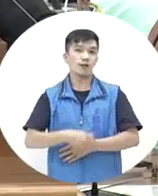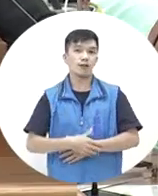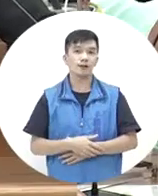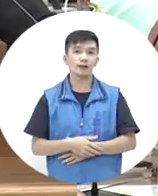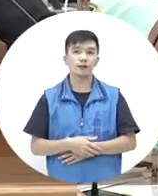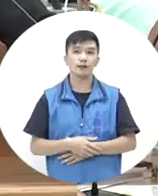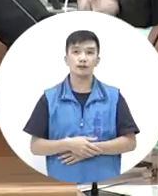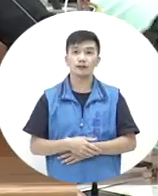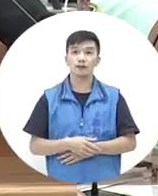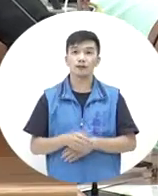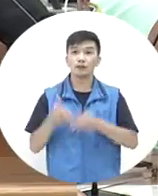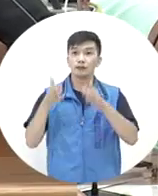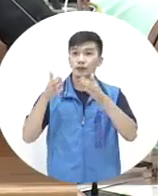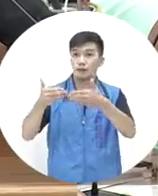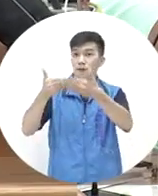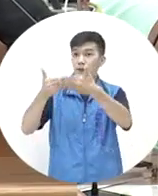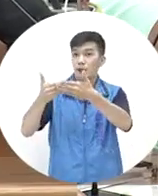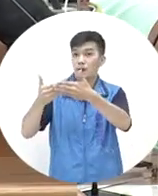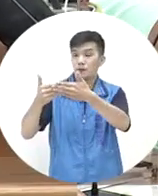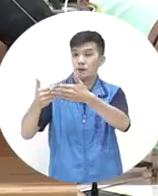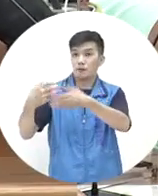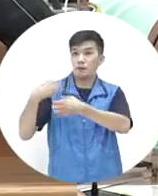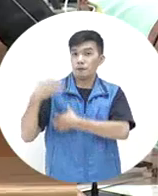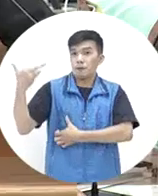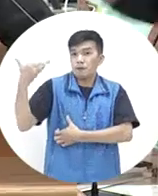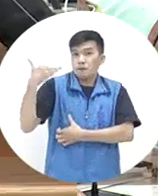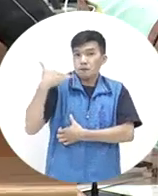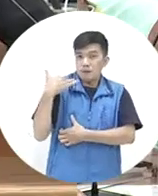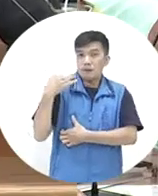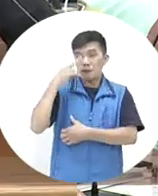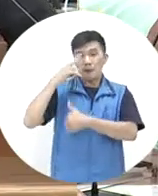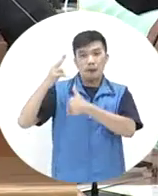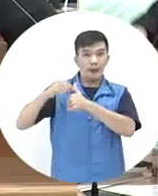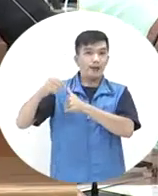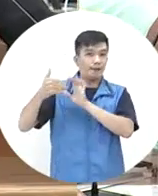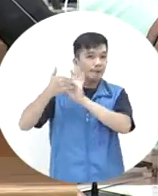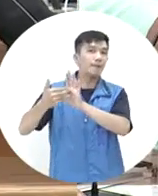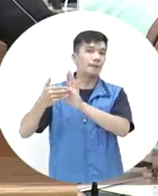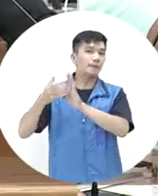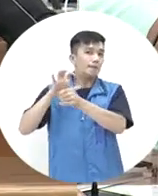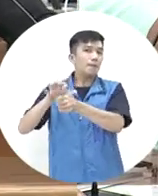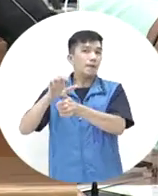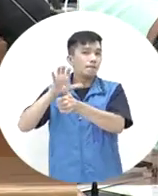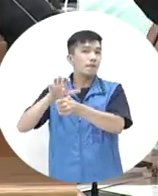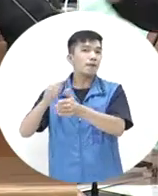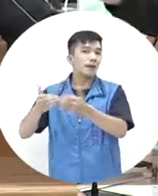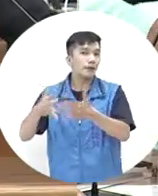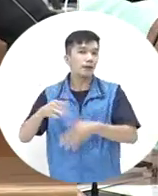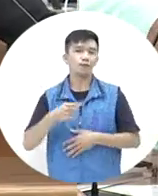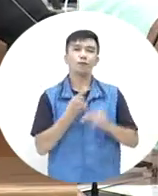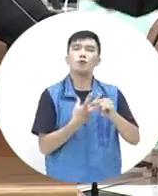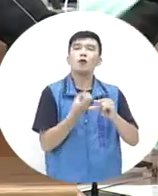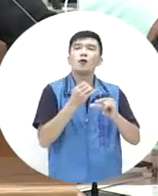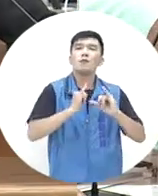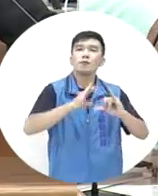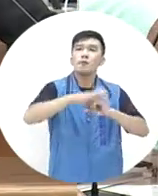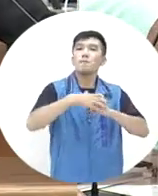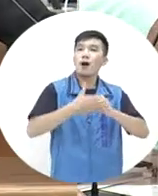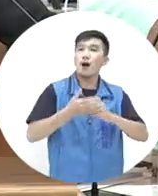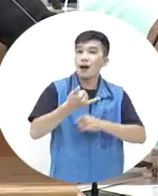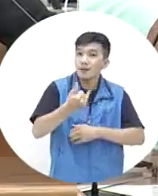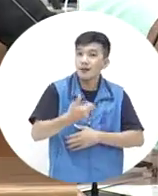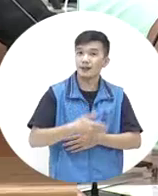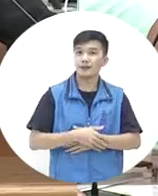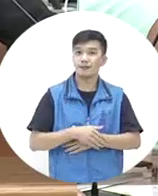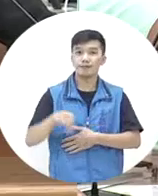的军机军舰扰台，好不好？ 我们一起捍卫中华民国，好不好？ 谴责中国，好不好？ 我们一起捍卫中华民国，好不好？ 啊，谴责中国，好不好？ 我们